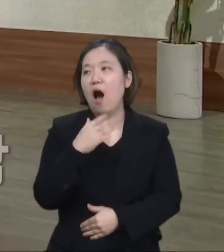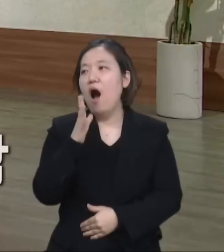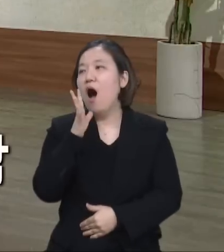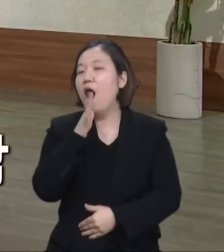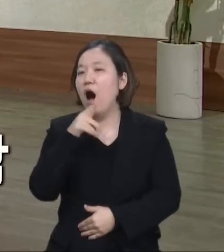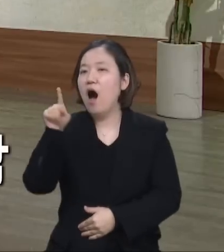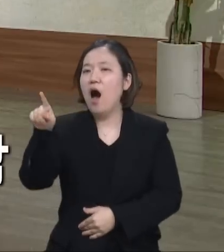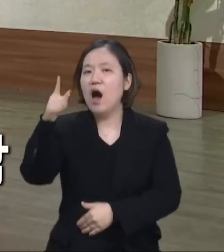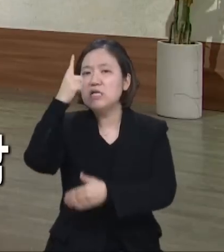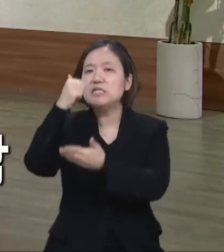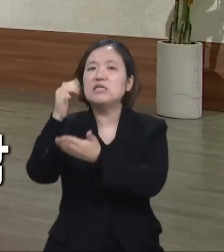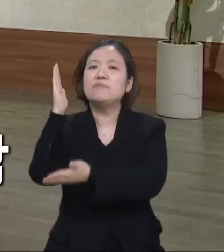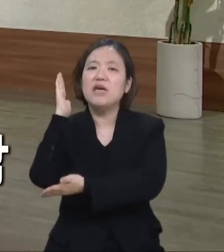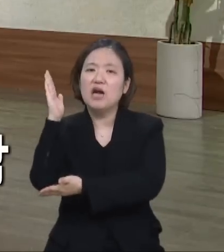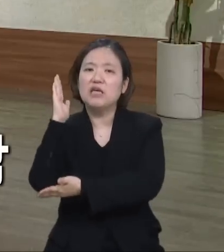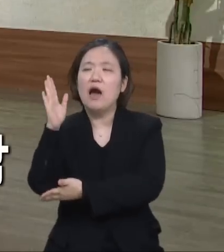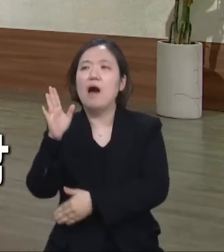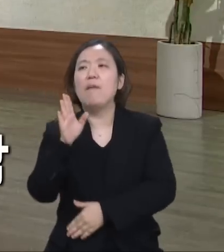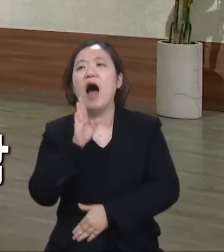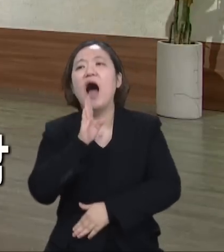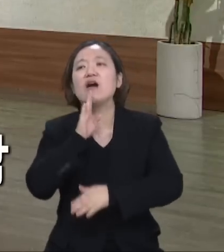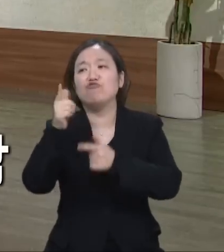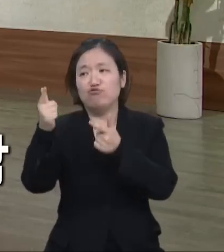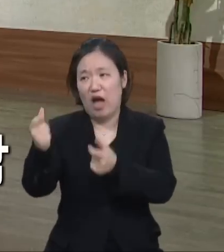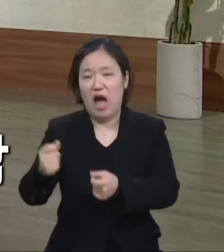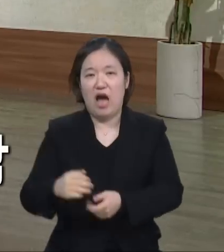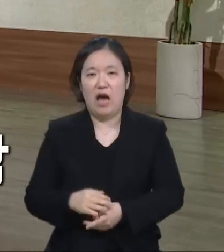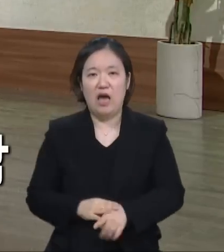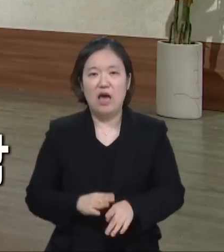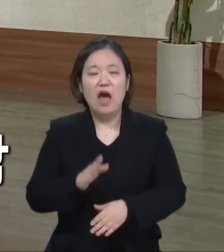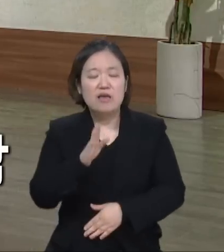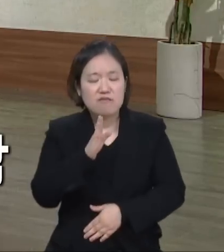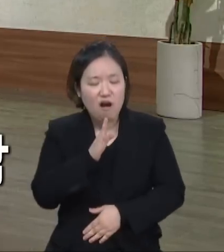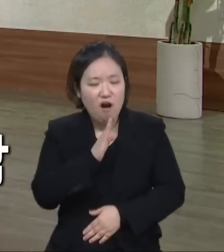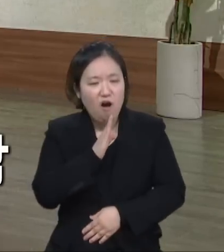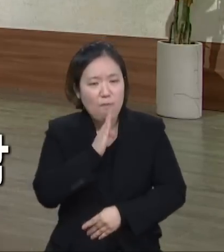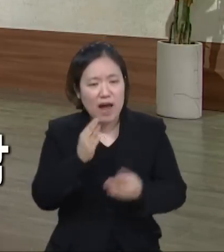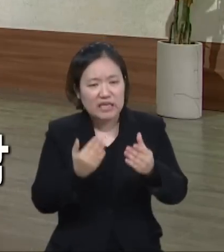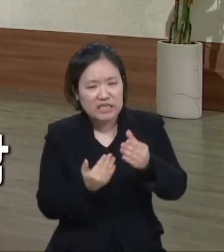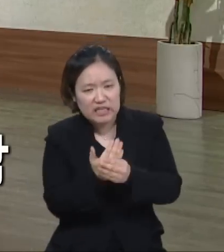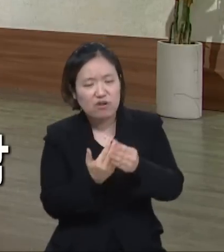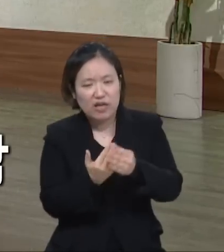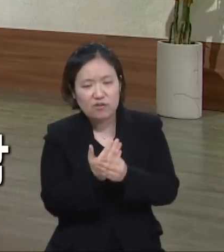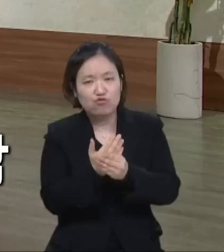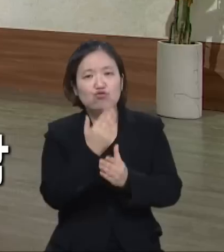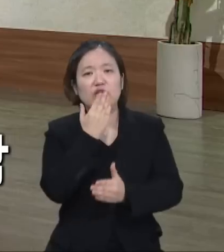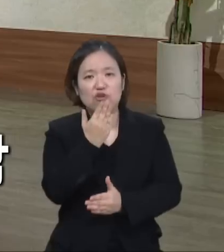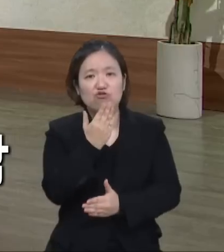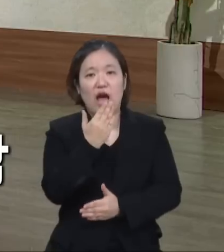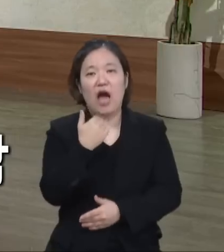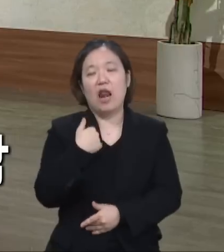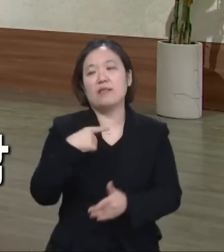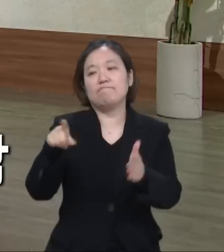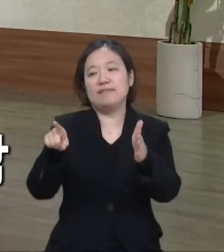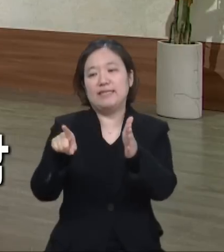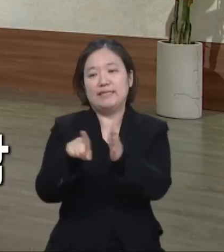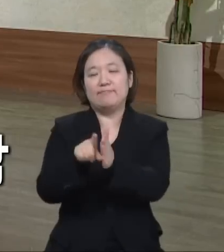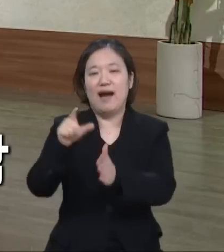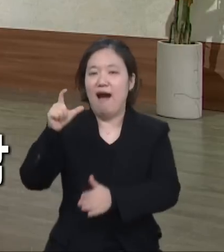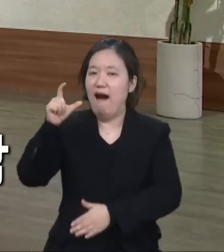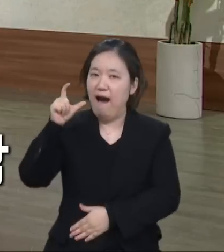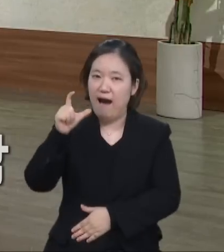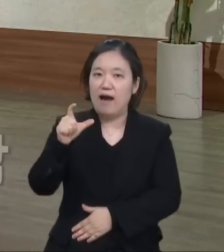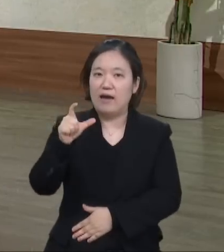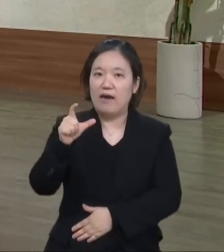다 사실이구나 실제로 있을 수 있는 일이구나라는 그런 믿음과 확신이